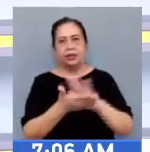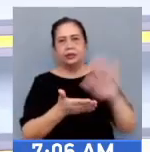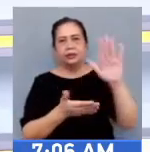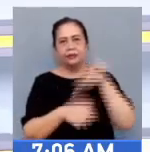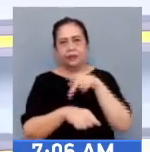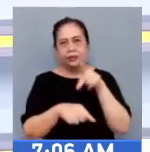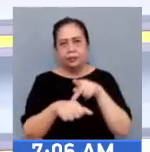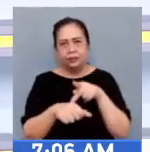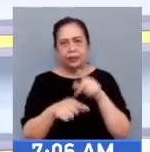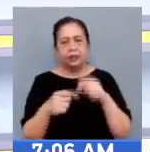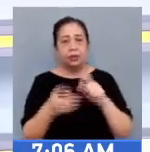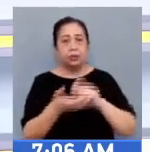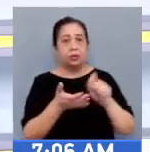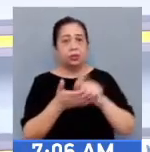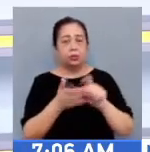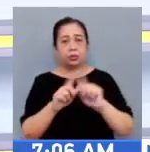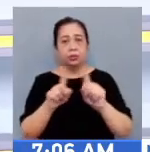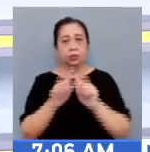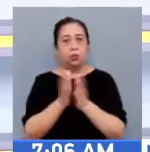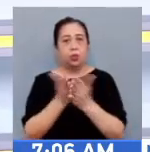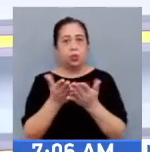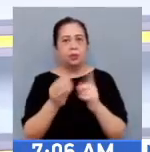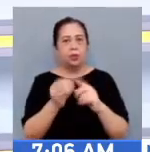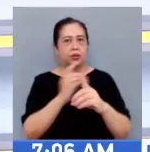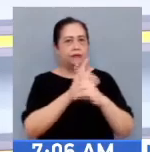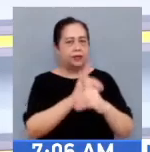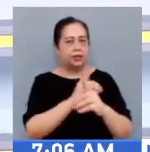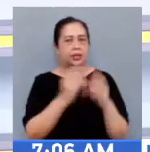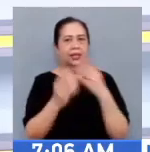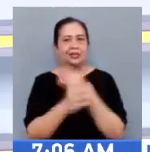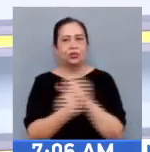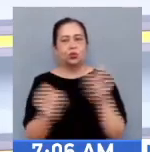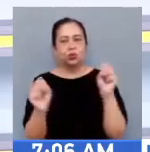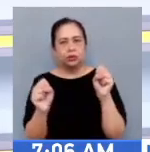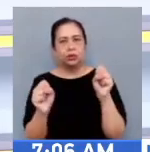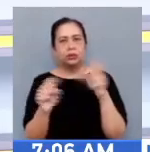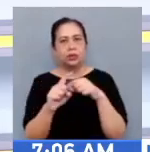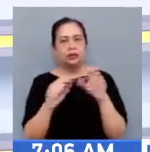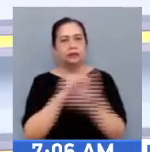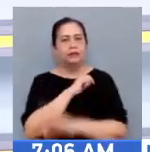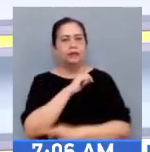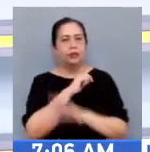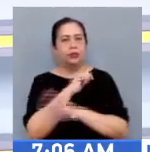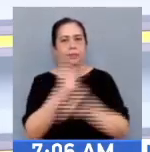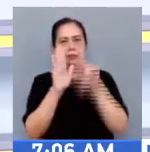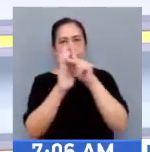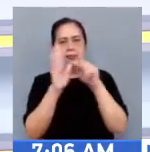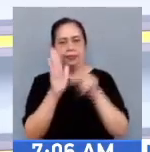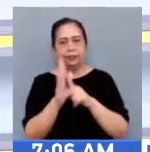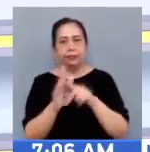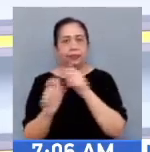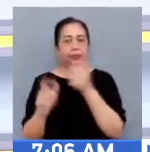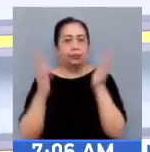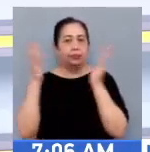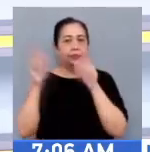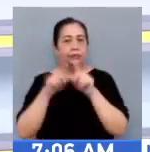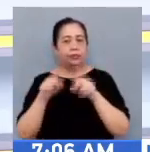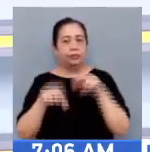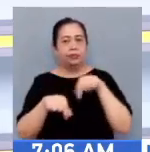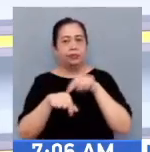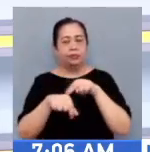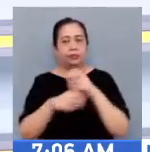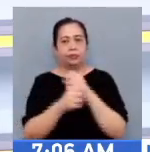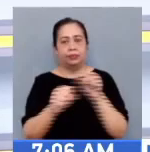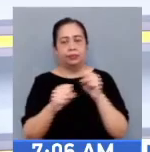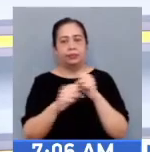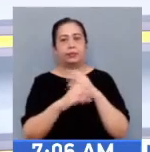sumulat po ng mga aklat tungkol sa defense and security at foreign policy. Magsisilbi siya bilang National Security Advisor at makakapanayin